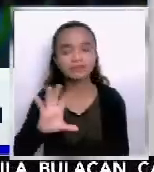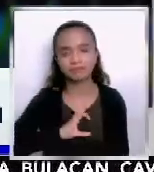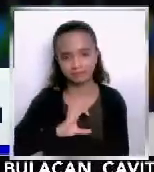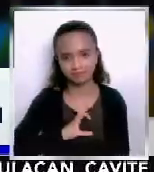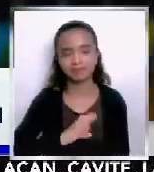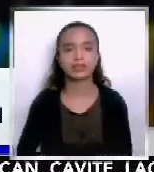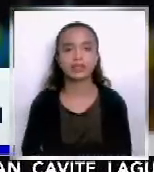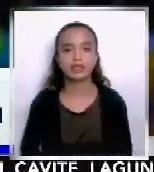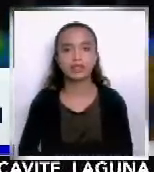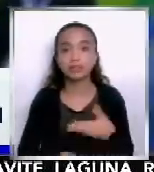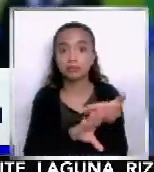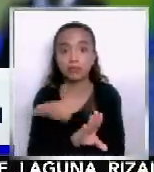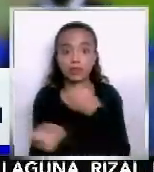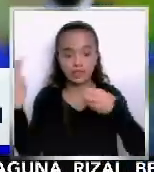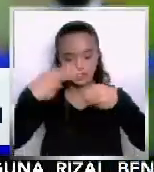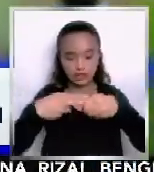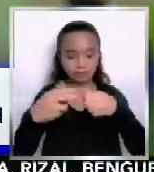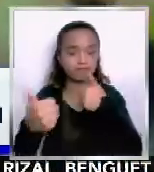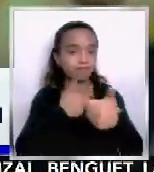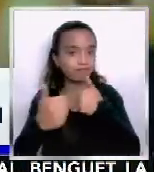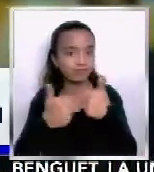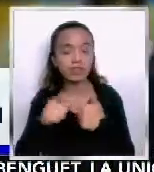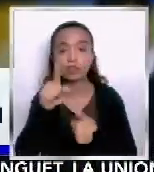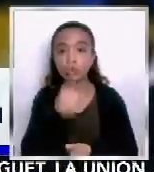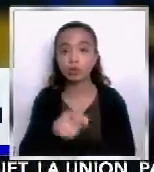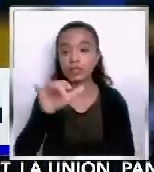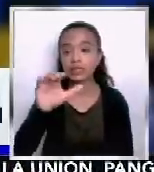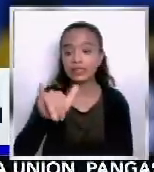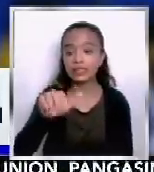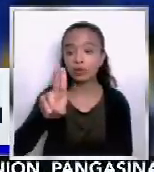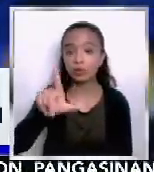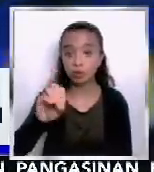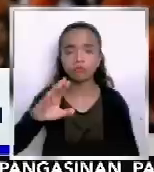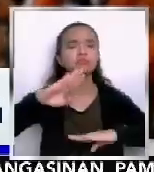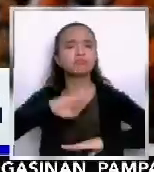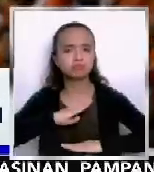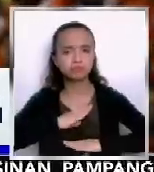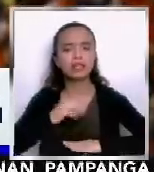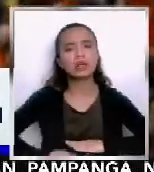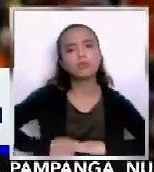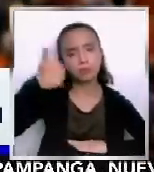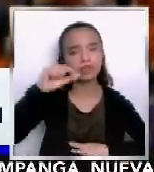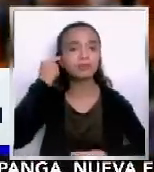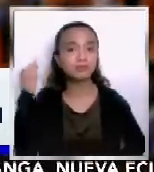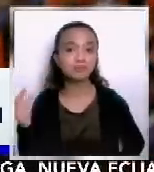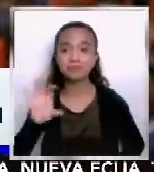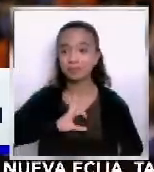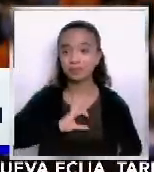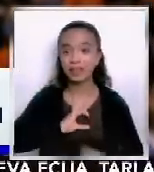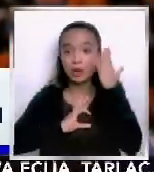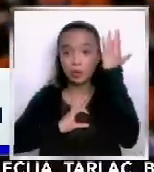siya lumahok sa SEA Games sa Vietnam, kumpiyansa na raw si Kaloy na makakamit ang mga gold sa SEA Games dahil na-meet niya ang